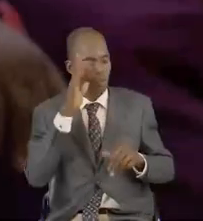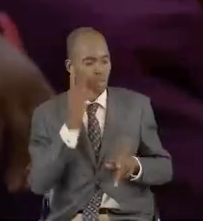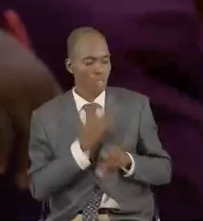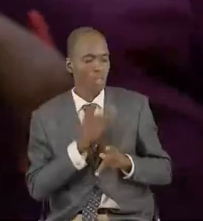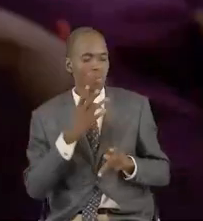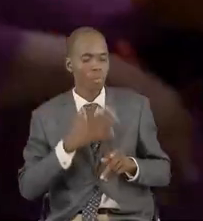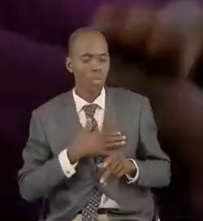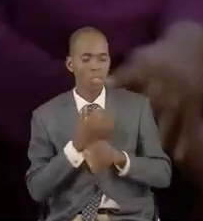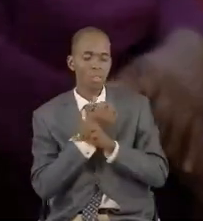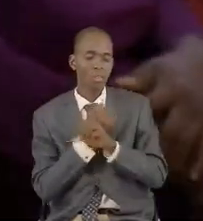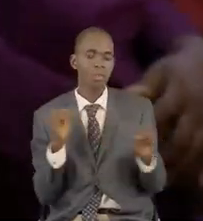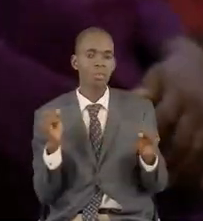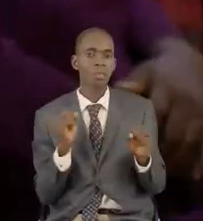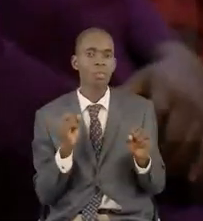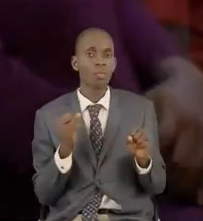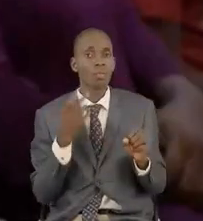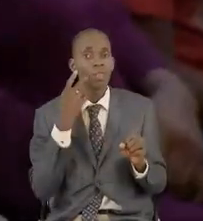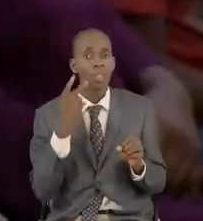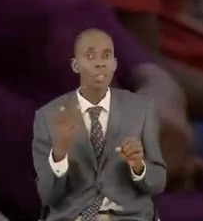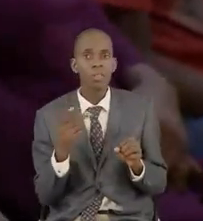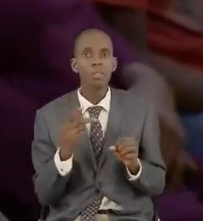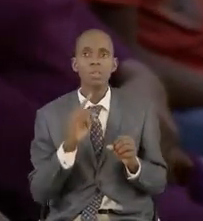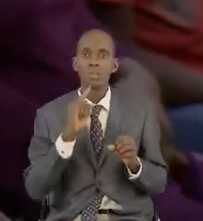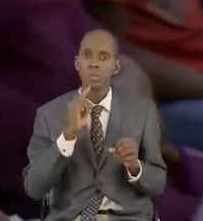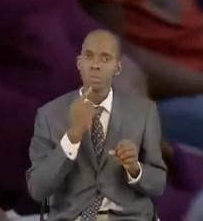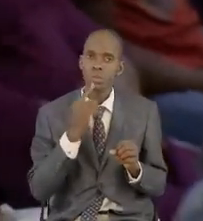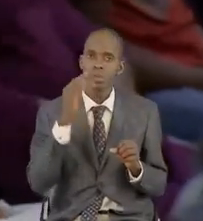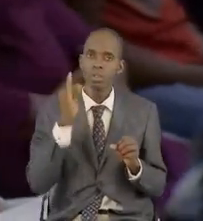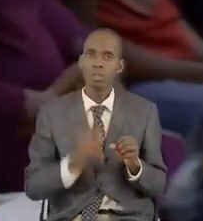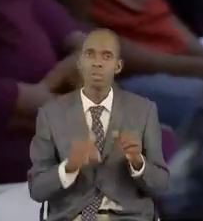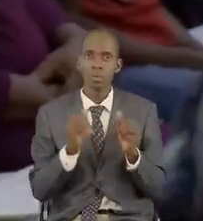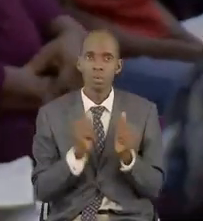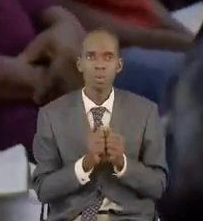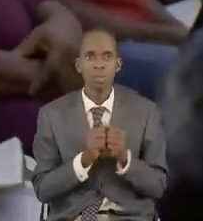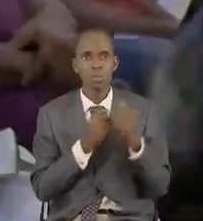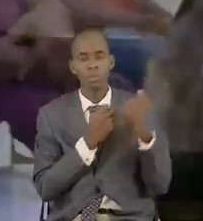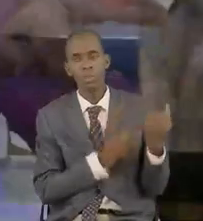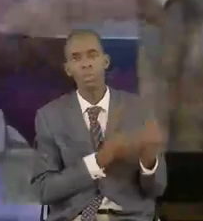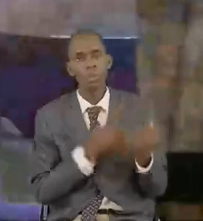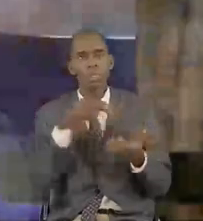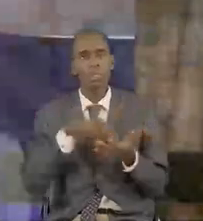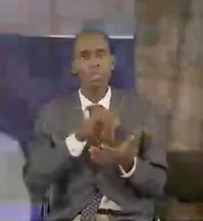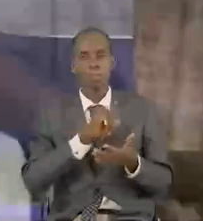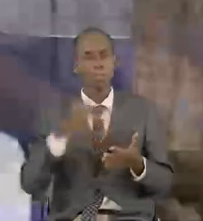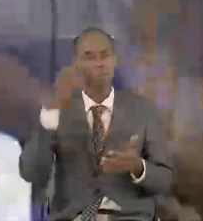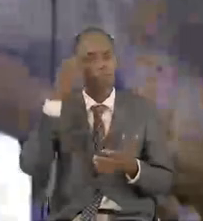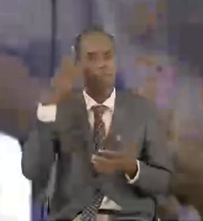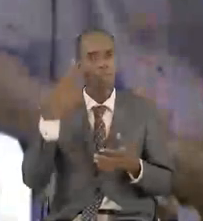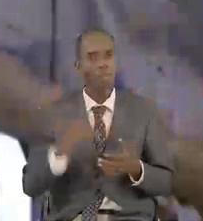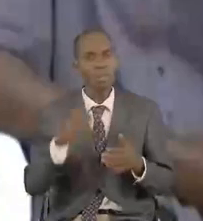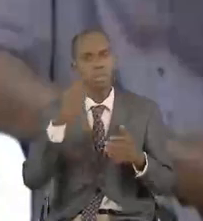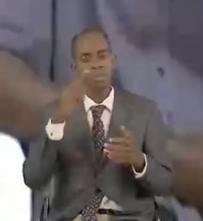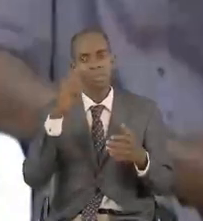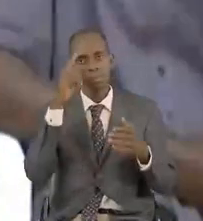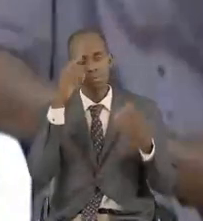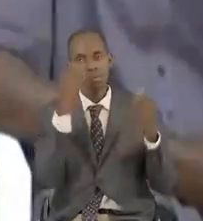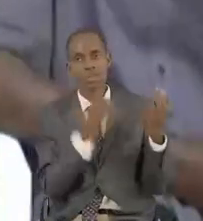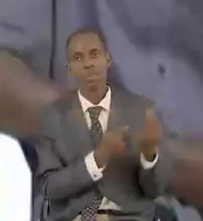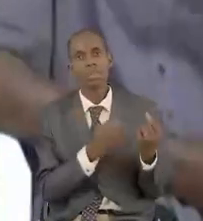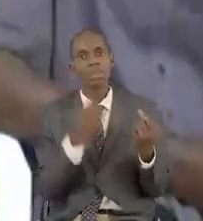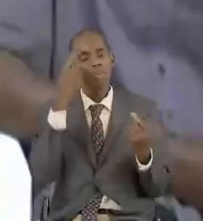s'en aller que la chose s'en aille nous avec courage nous combattons pour la foi avec la conservation